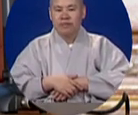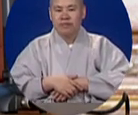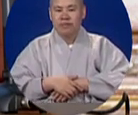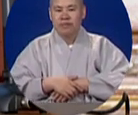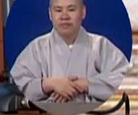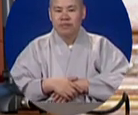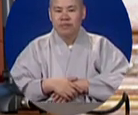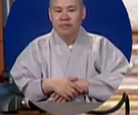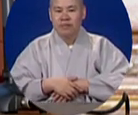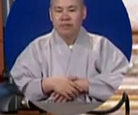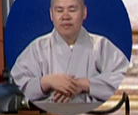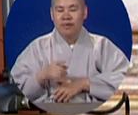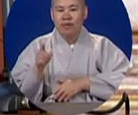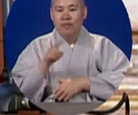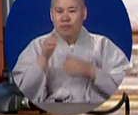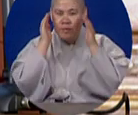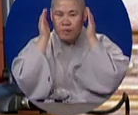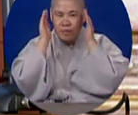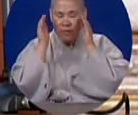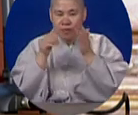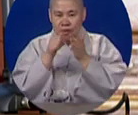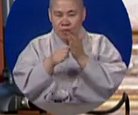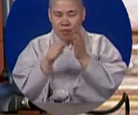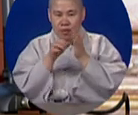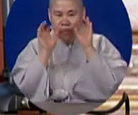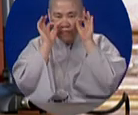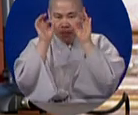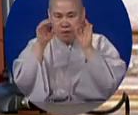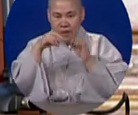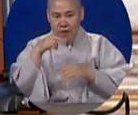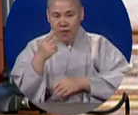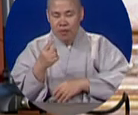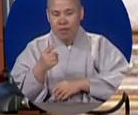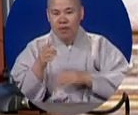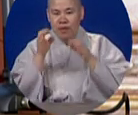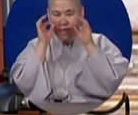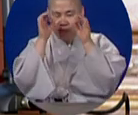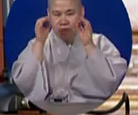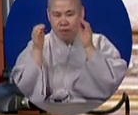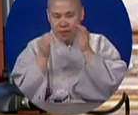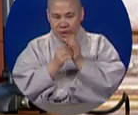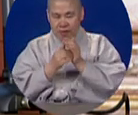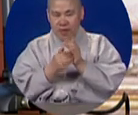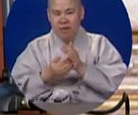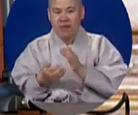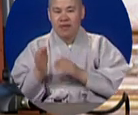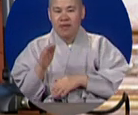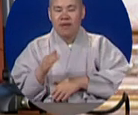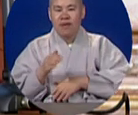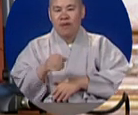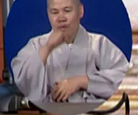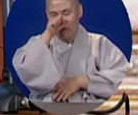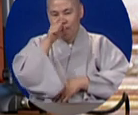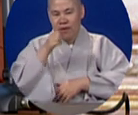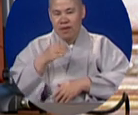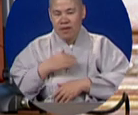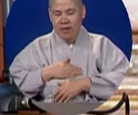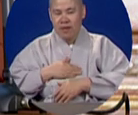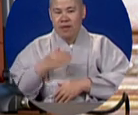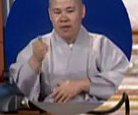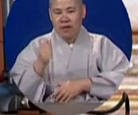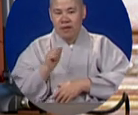뭔 공부냐 물건을 보더라도요 보고 끝내지 아 좋다 이건 내 걸로 만들어야 되겠다